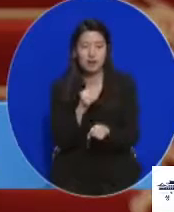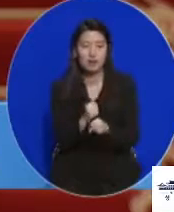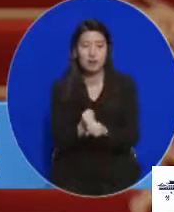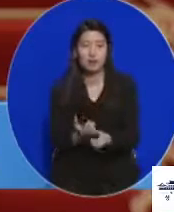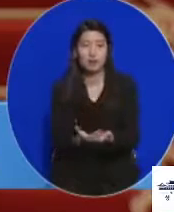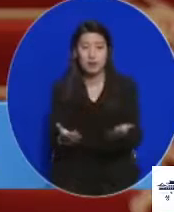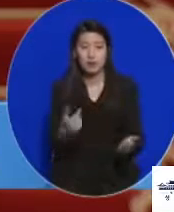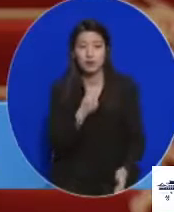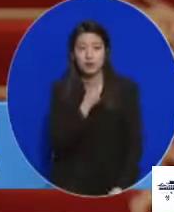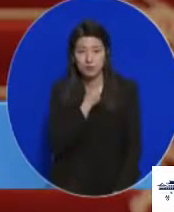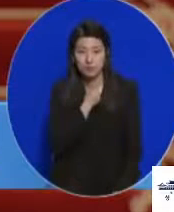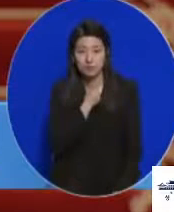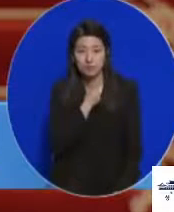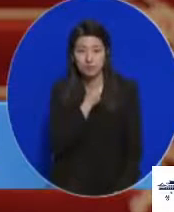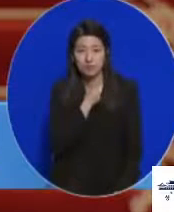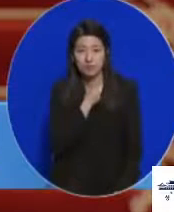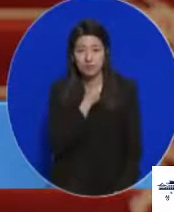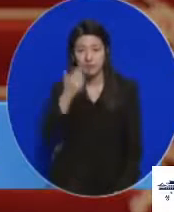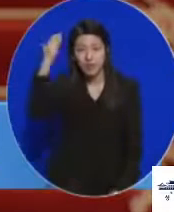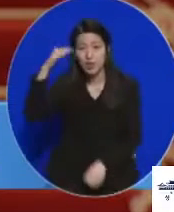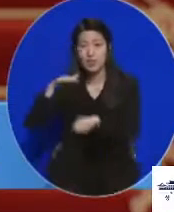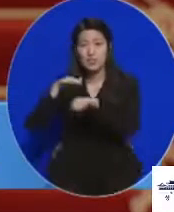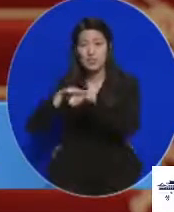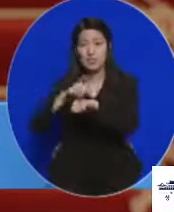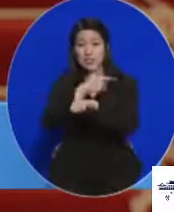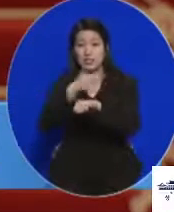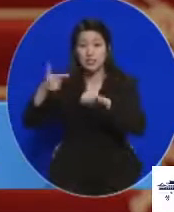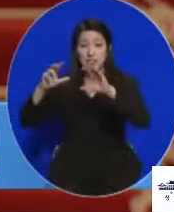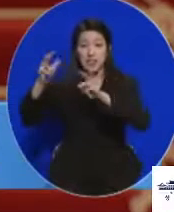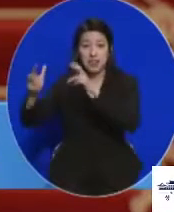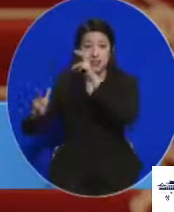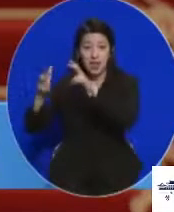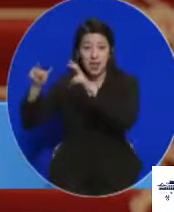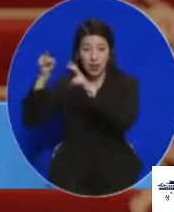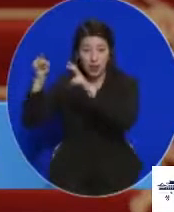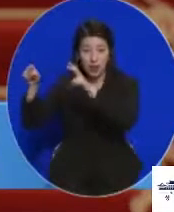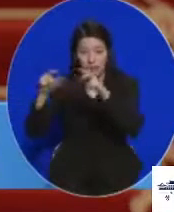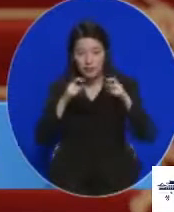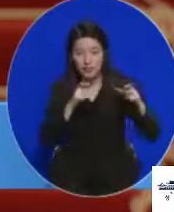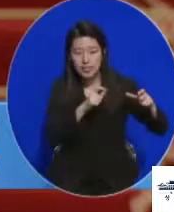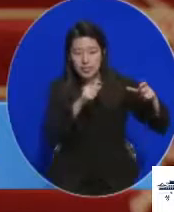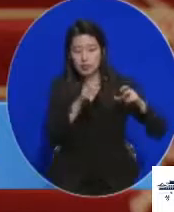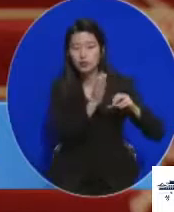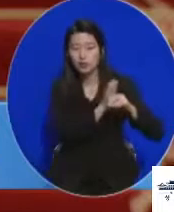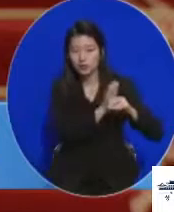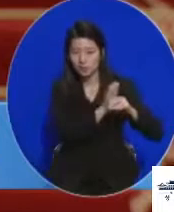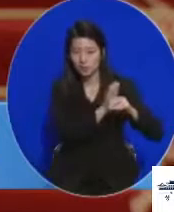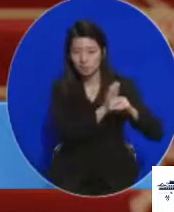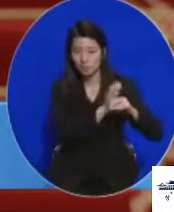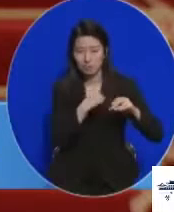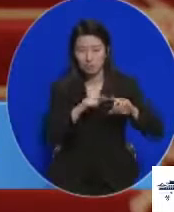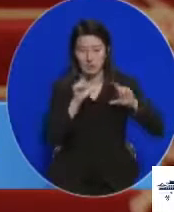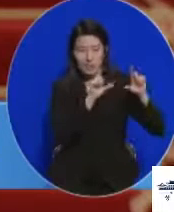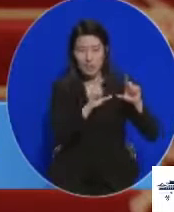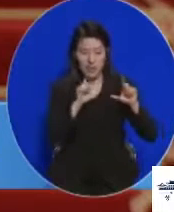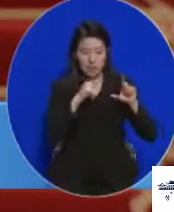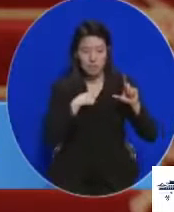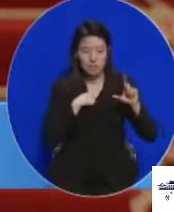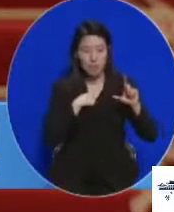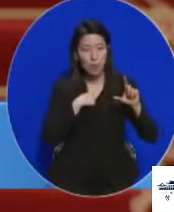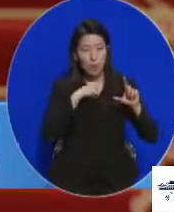한국판 유지 리 지역 균형 2 질을 통해 우리 삶 속에 섬의 돌고 기존 어이 국가균형발전